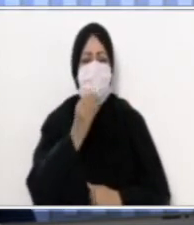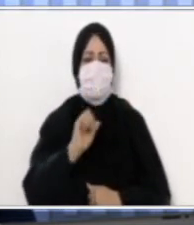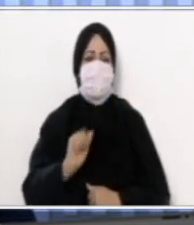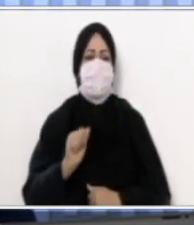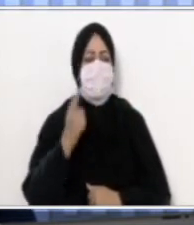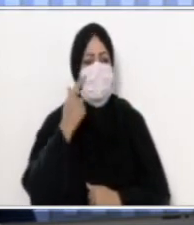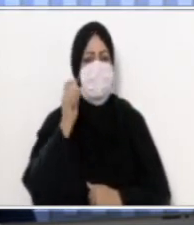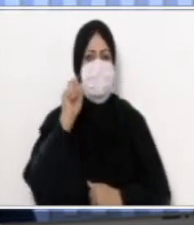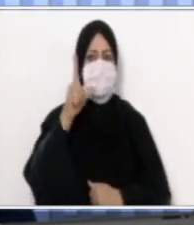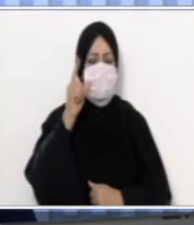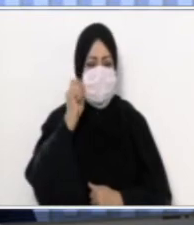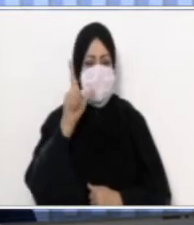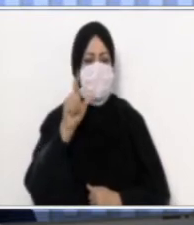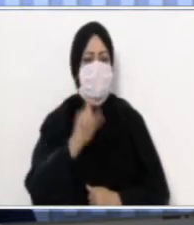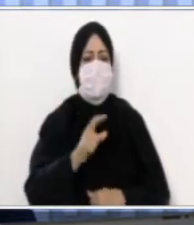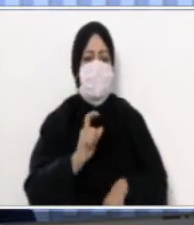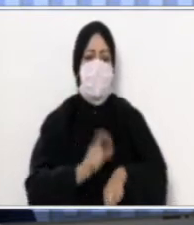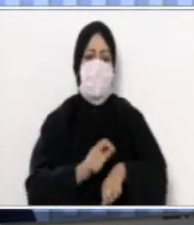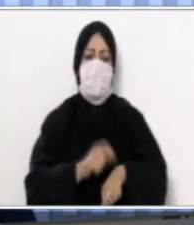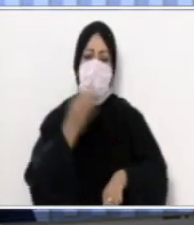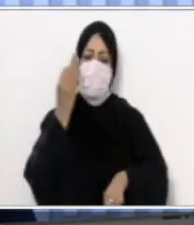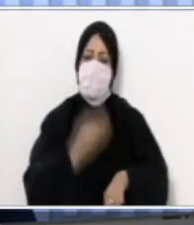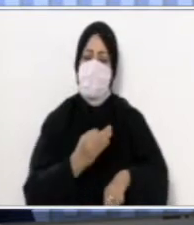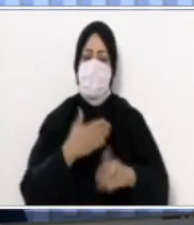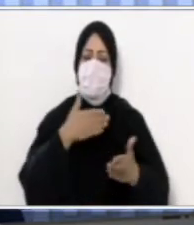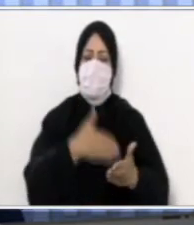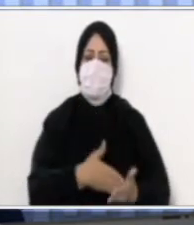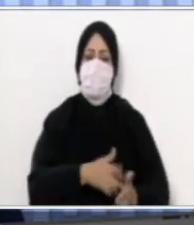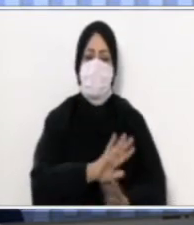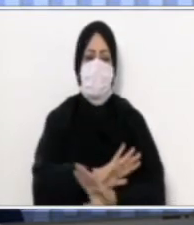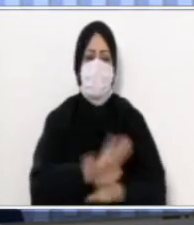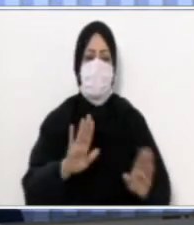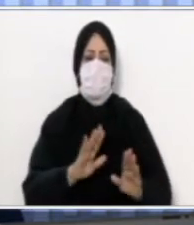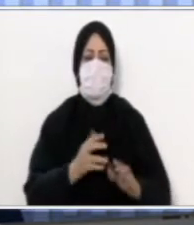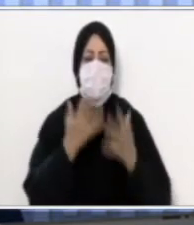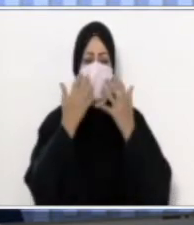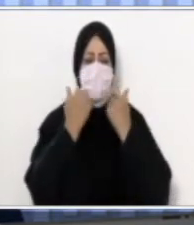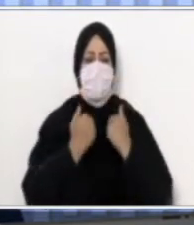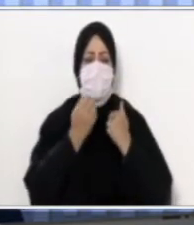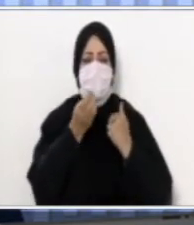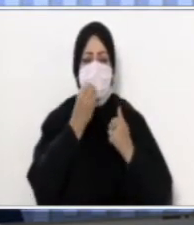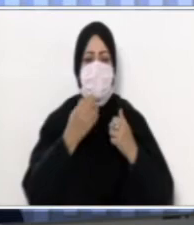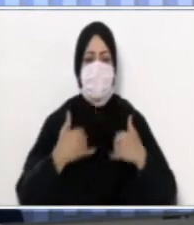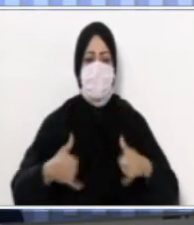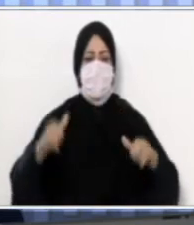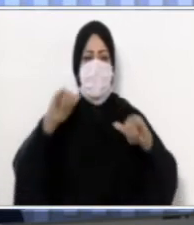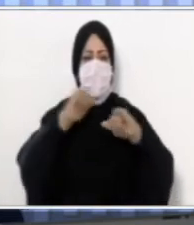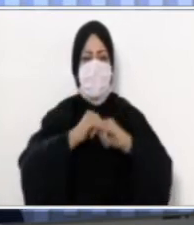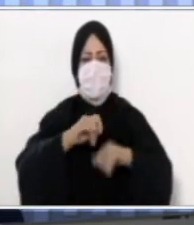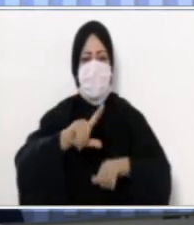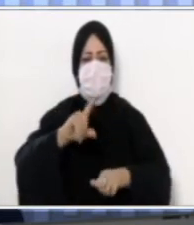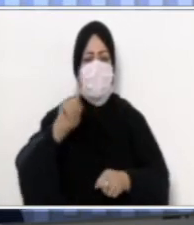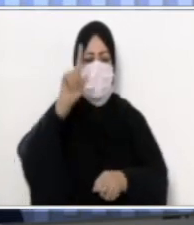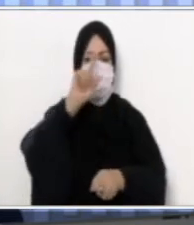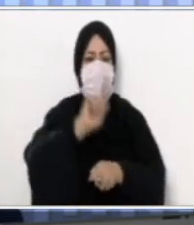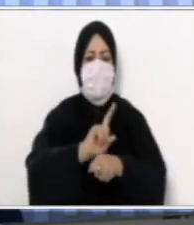الأحكام. ما يسمى باللجنة العليا للإفتاء في شرق البلاد خلوا الأذان الثاني هو الأذان